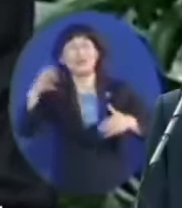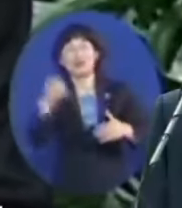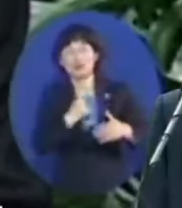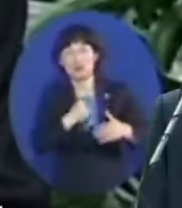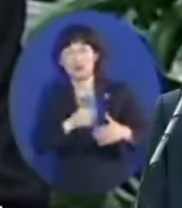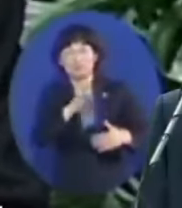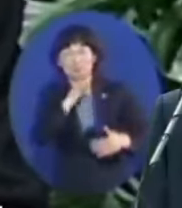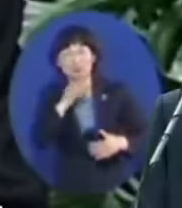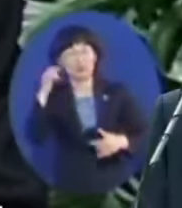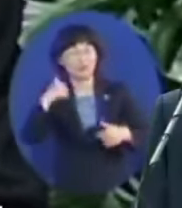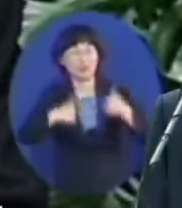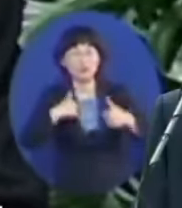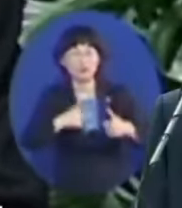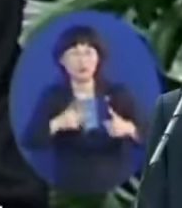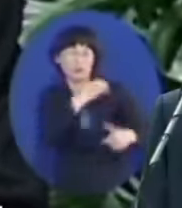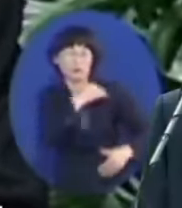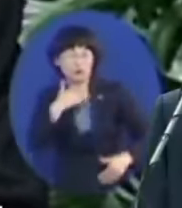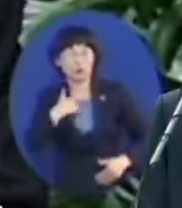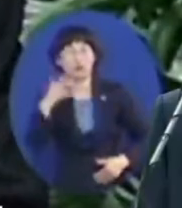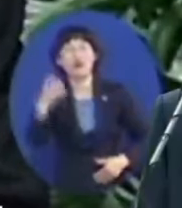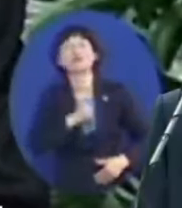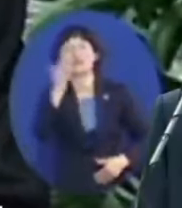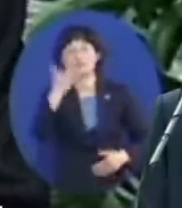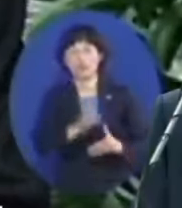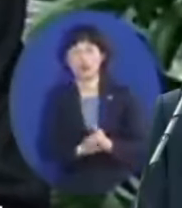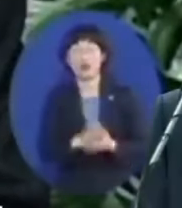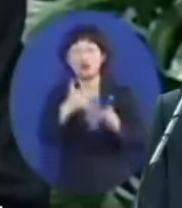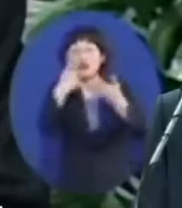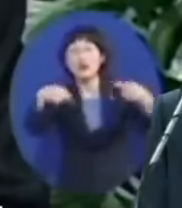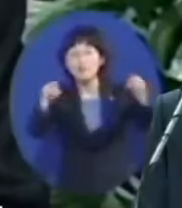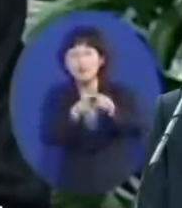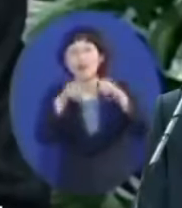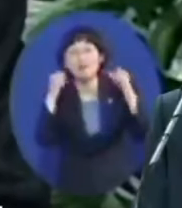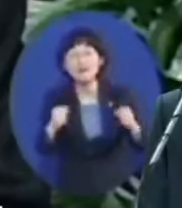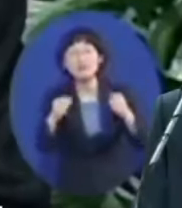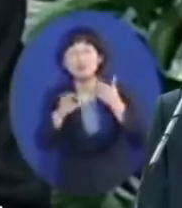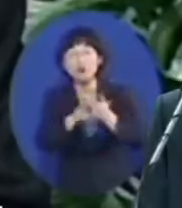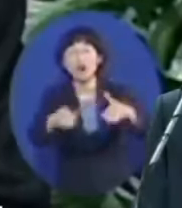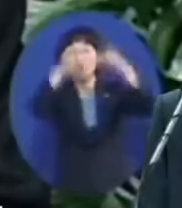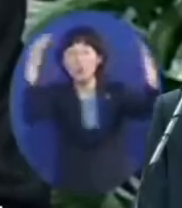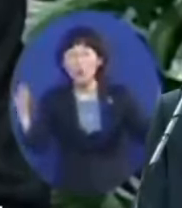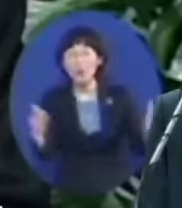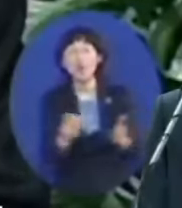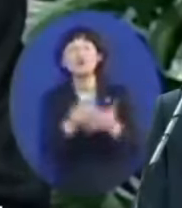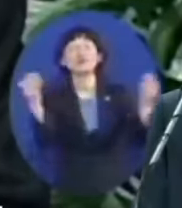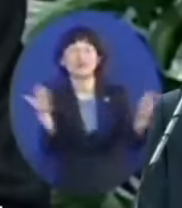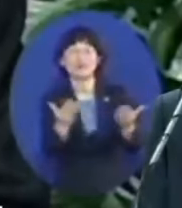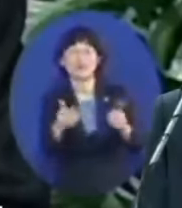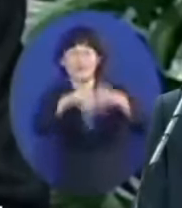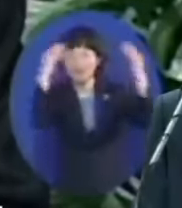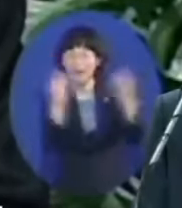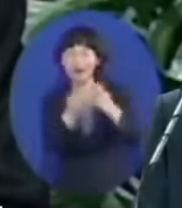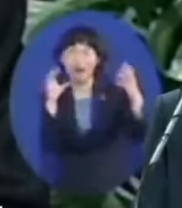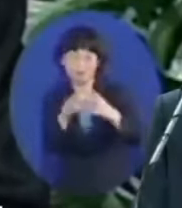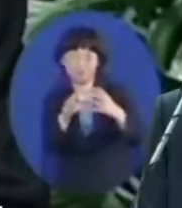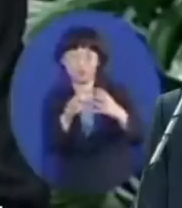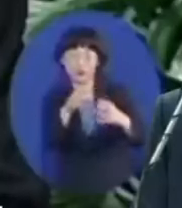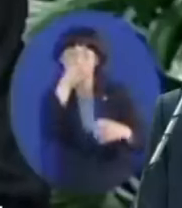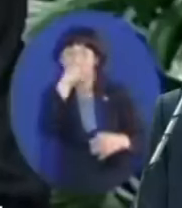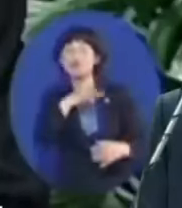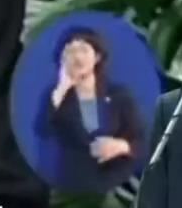가지며 참된 기쁨과 만족을 얻게 되는 것입니다. 주님이 함께 계시면 모든 일이 다 합동하여 유익이 되는